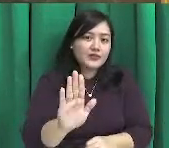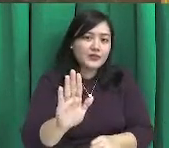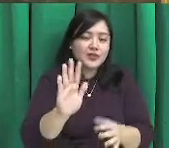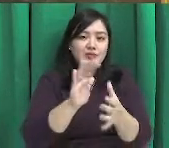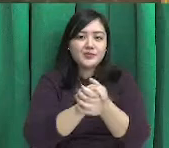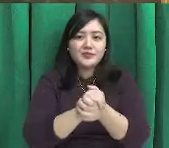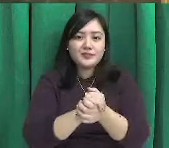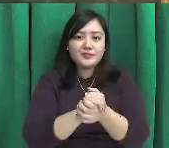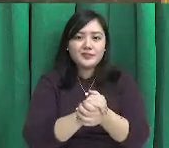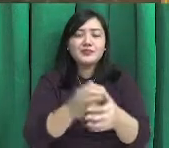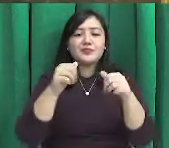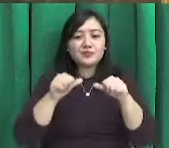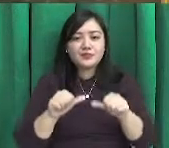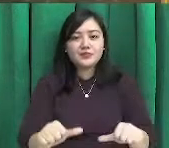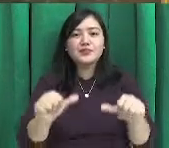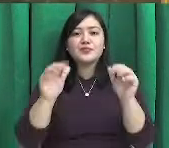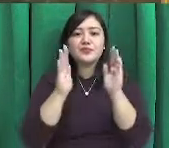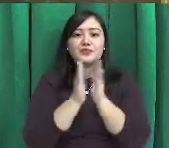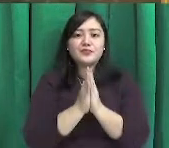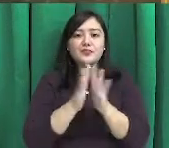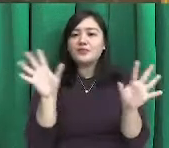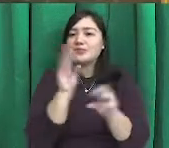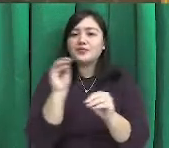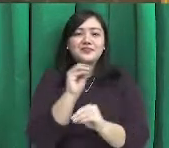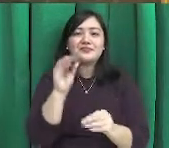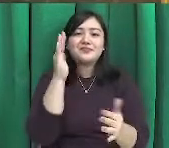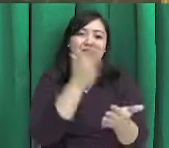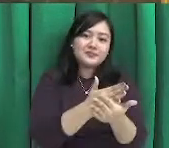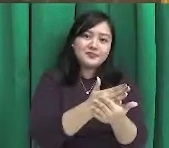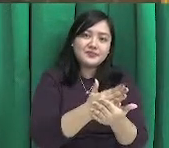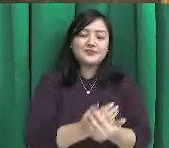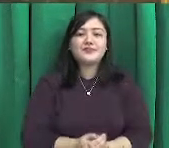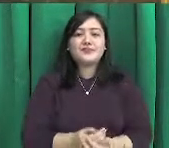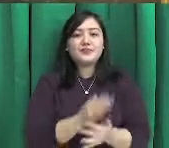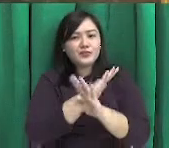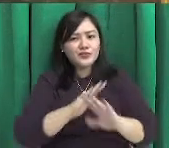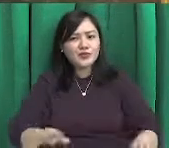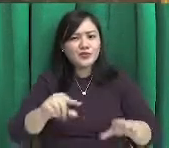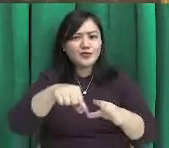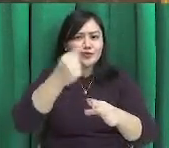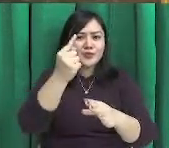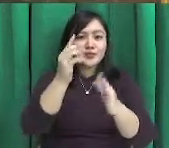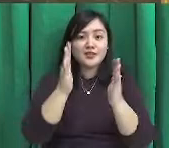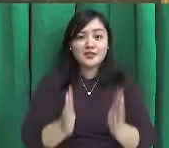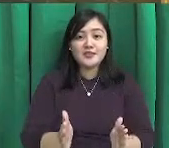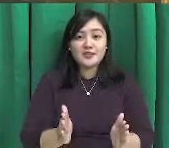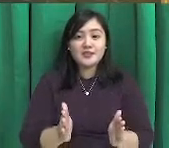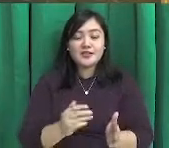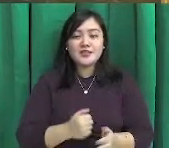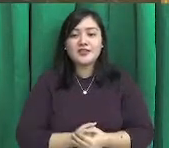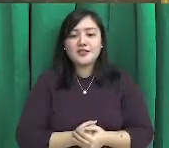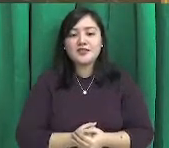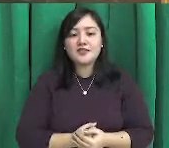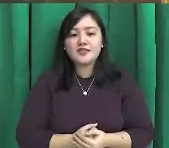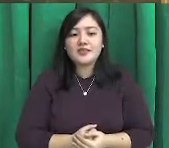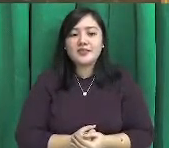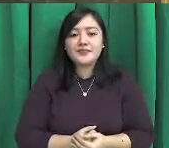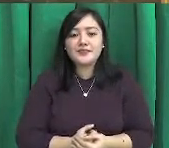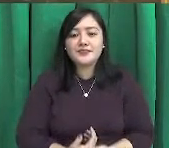Yes. Don't give up. All right, that's good. Again, don't be a quitter. Huwag natin gawin